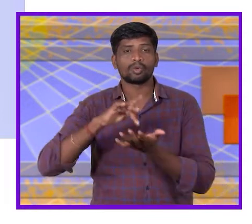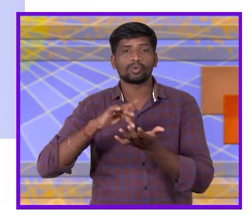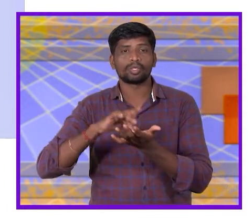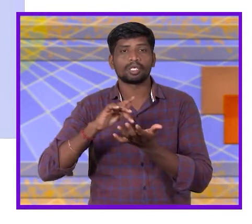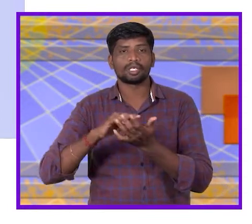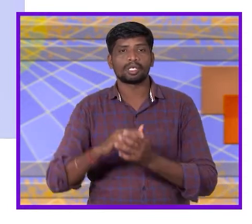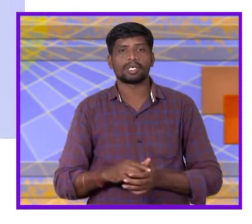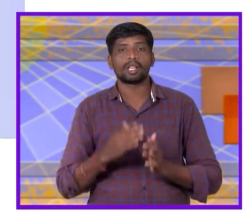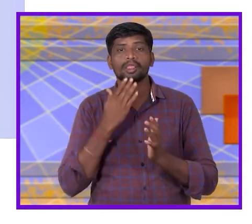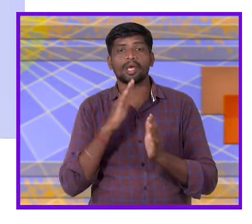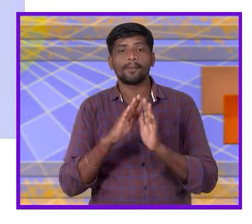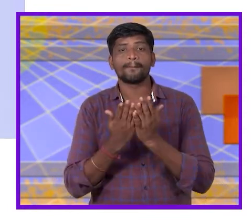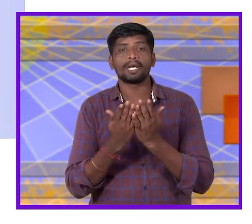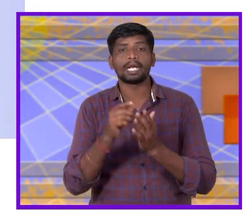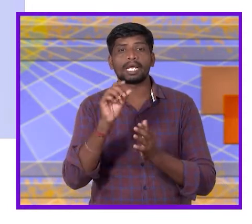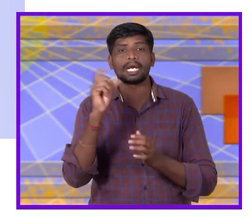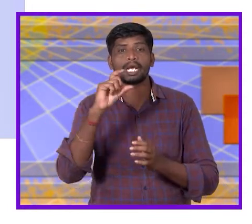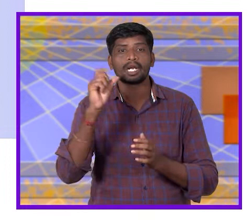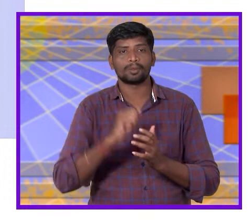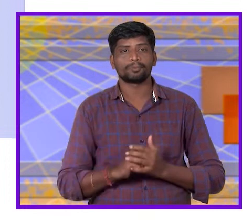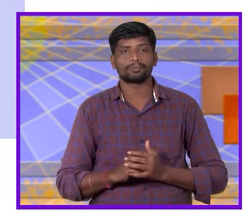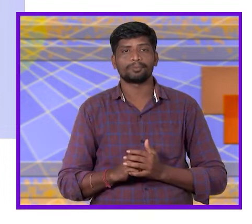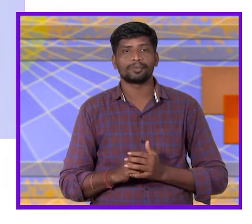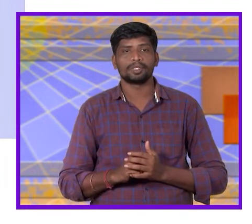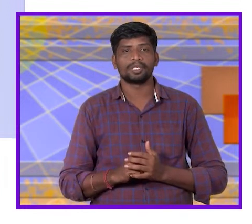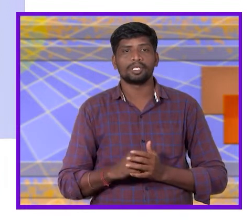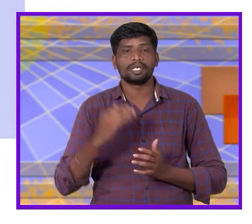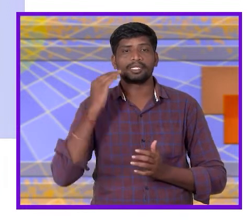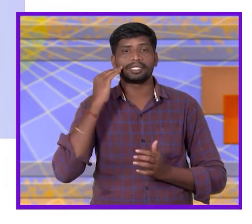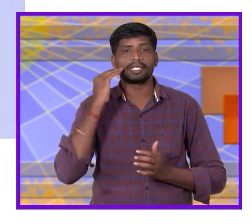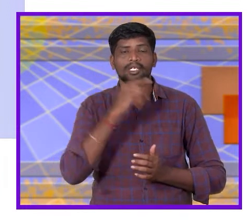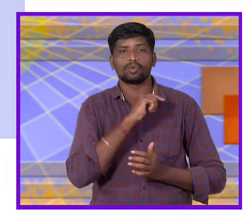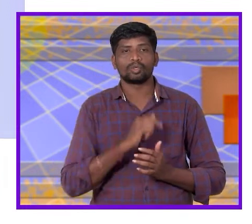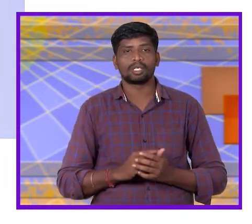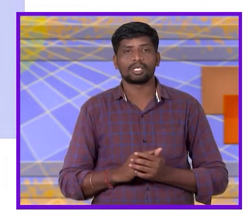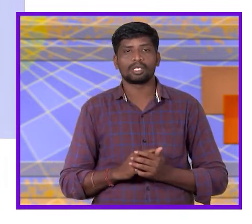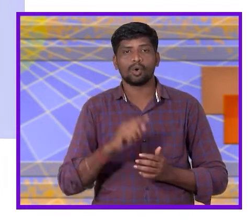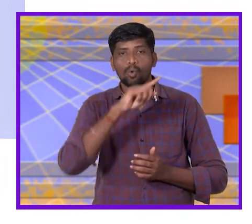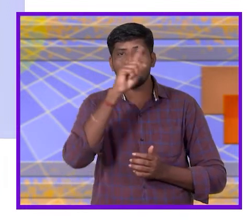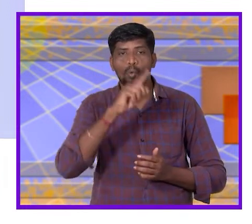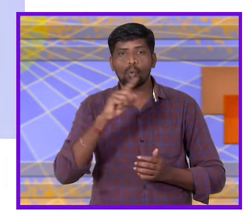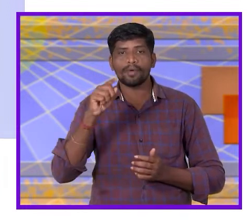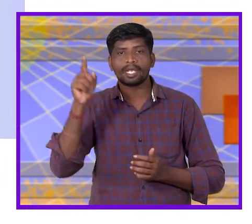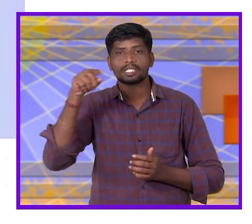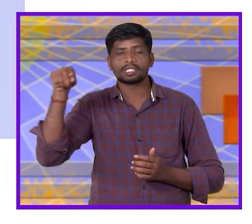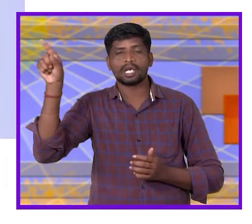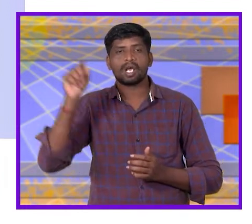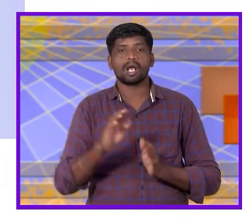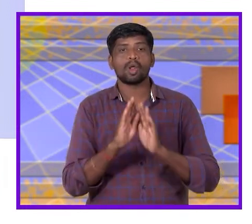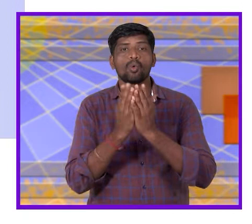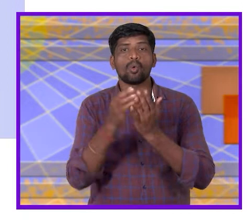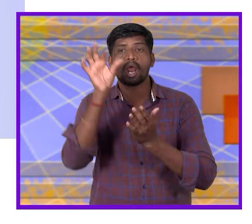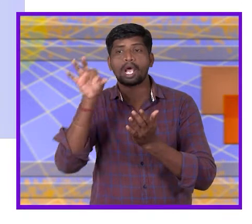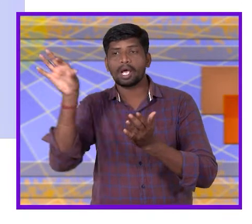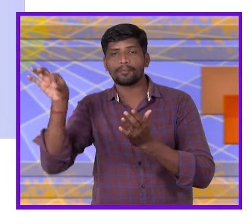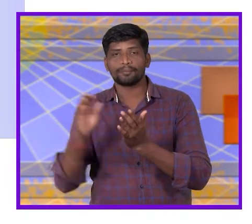தஞ்சை தமிழ் பல்கலைக்கழகம். அதற்கடுத்து சென்னையில் உள்ள ஊவேசா நூலகம், ஊவே சாமிநாத